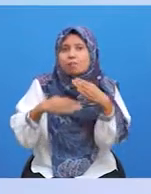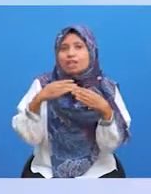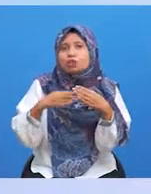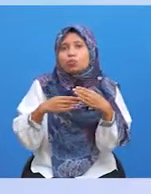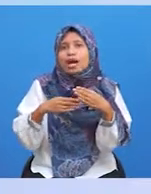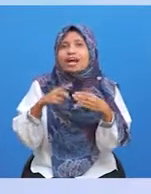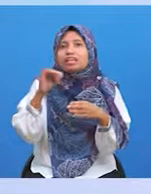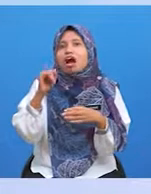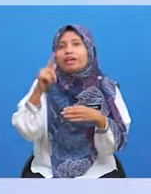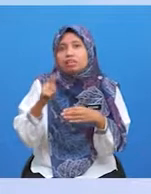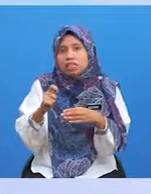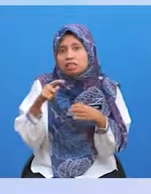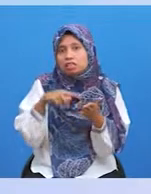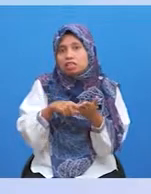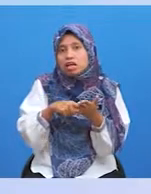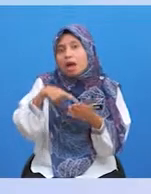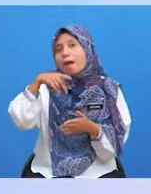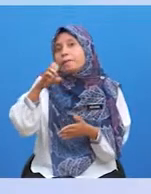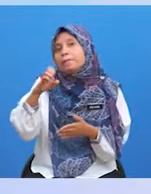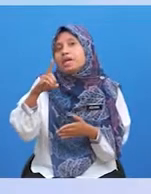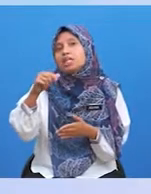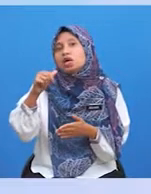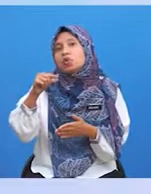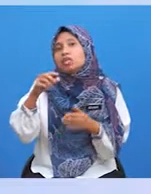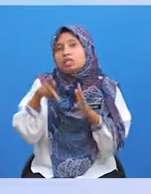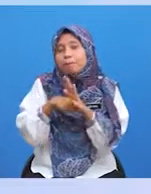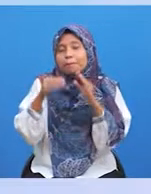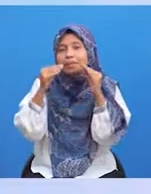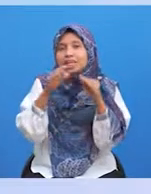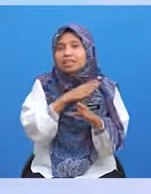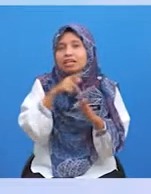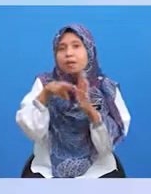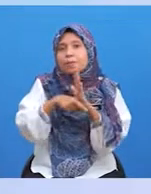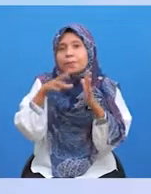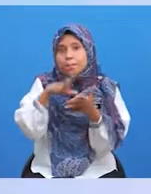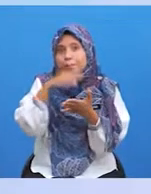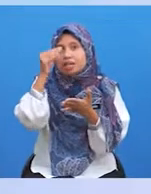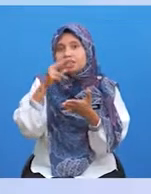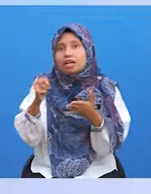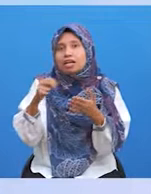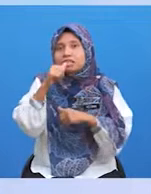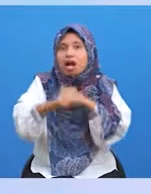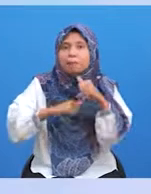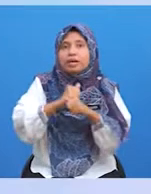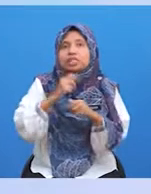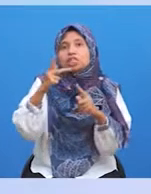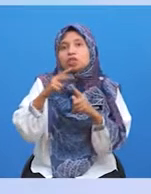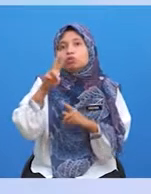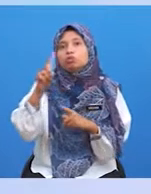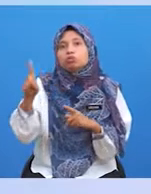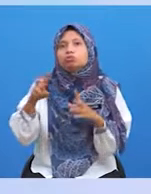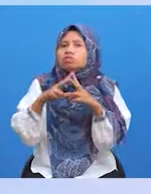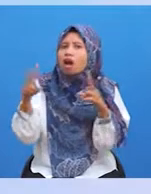teknologi maklumat ini, pedagogi, pengajaran dan pembelajaran abad